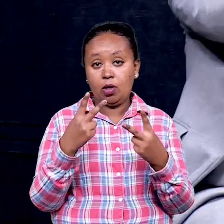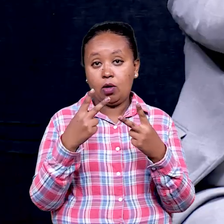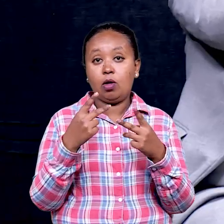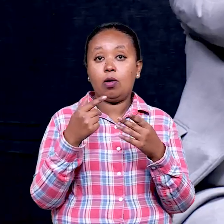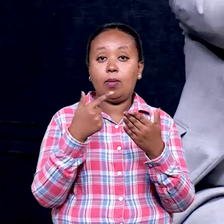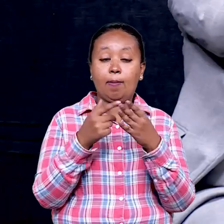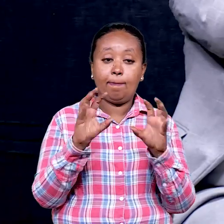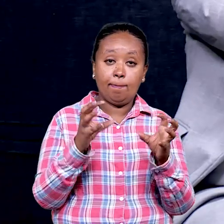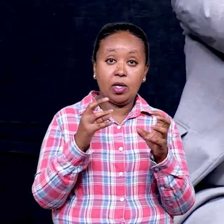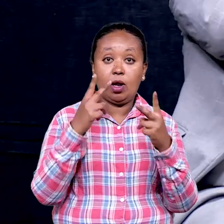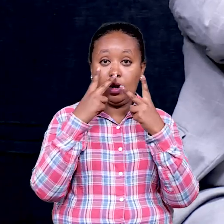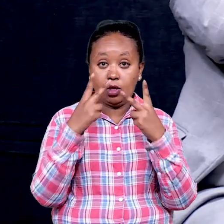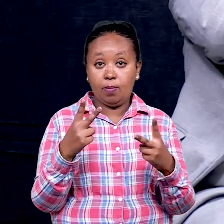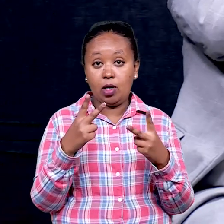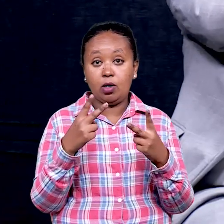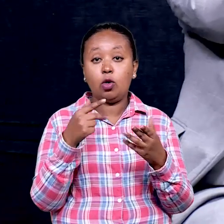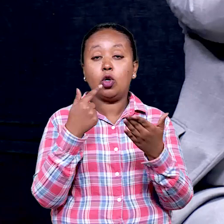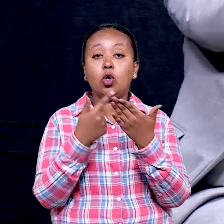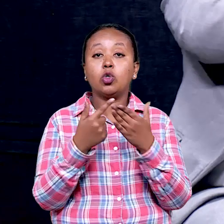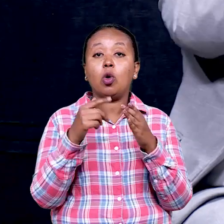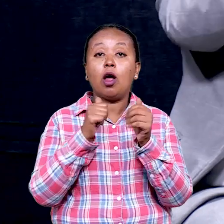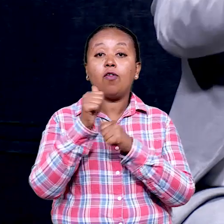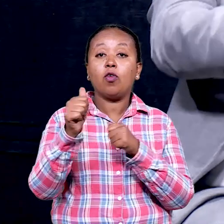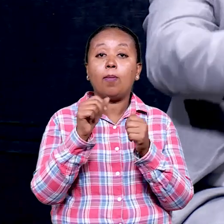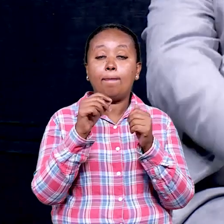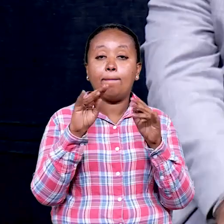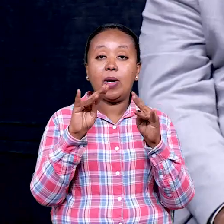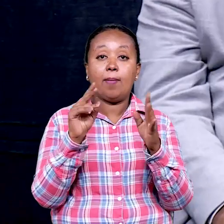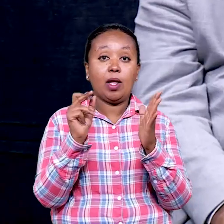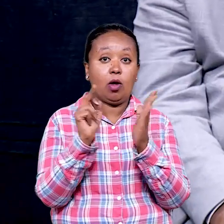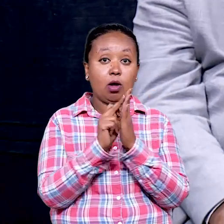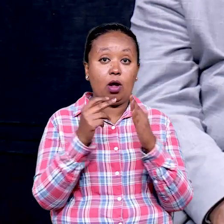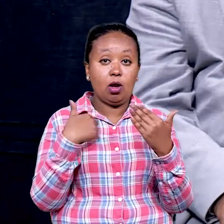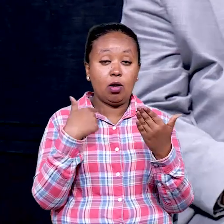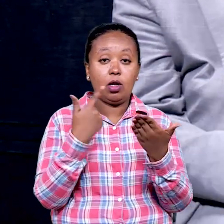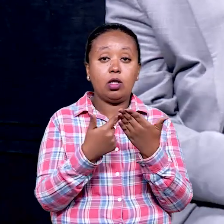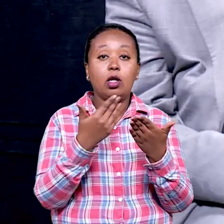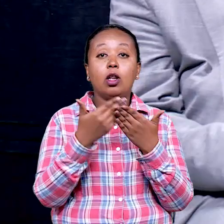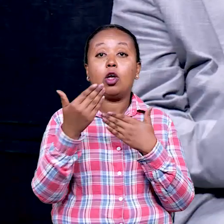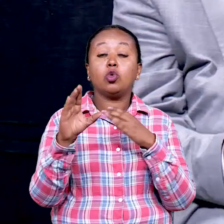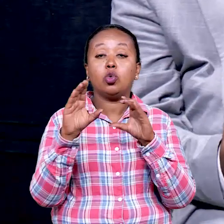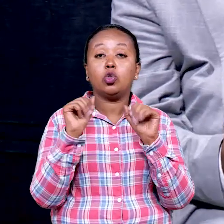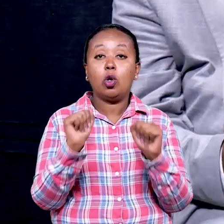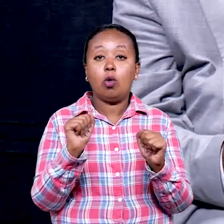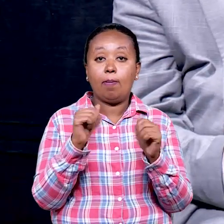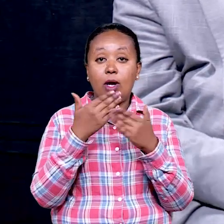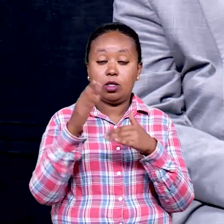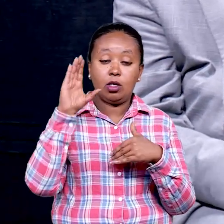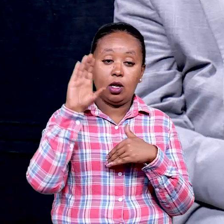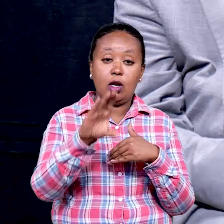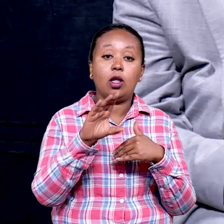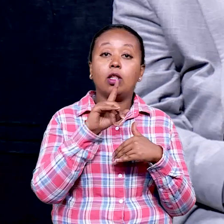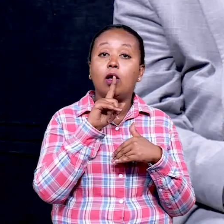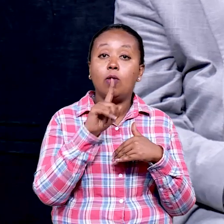የተመለከተ ሲቪክ ማህበራት ሚዲያም እንደዚሁ፣ እነሱም አልፎ መደበኛው ህግ አለ። በነዛ ሊገዙ ይችላሉ።